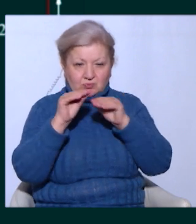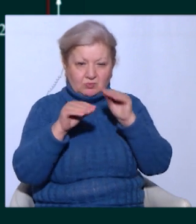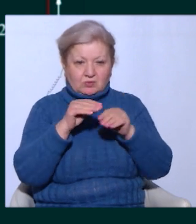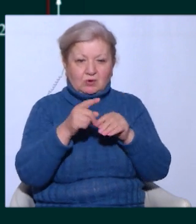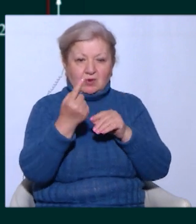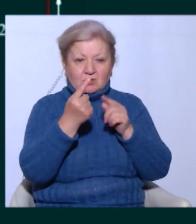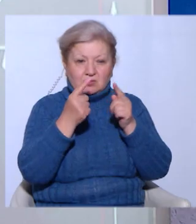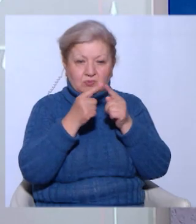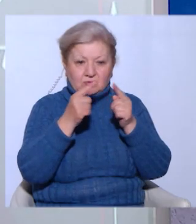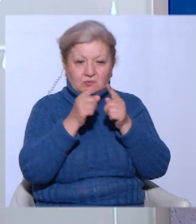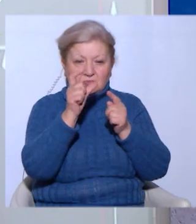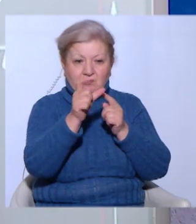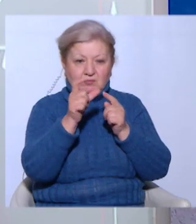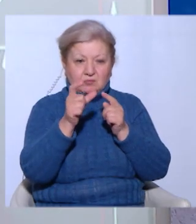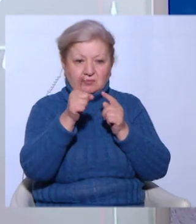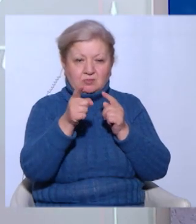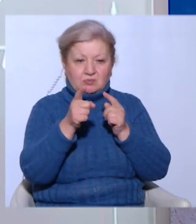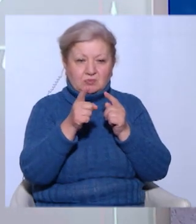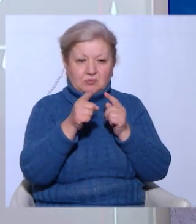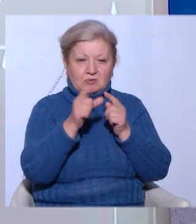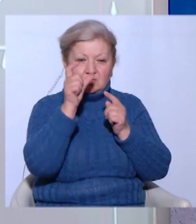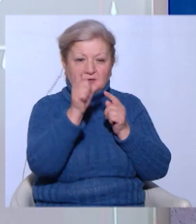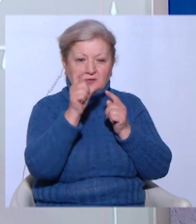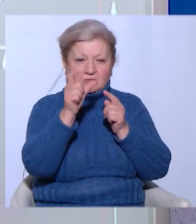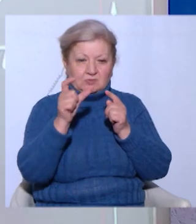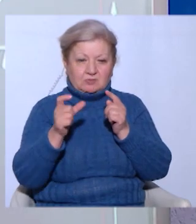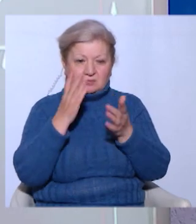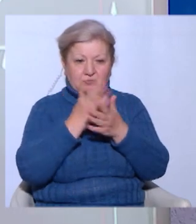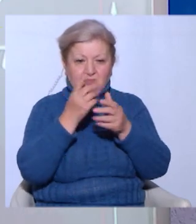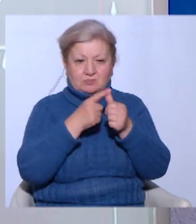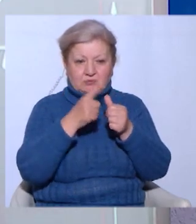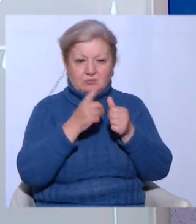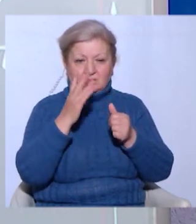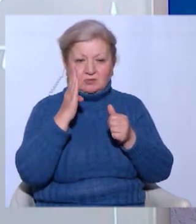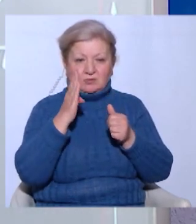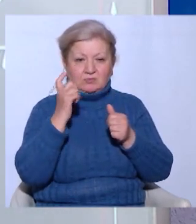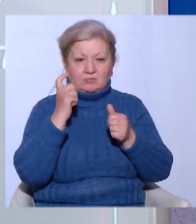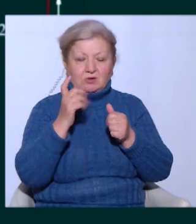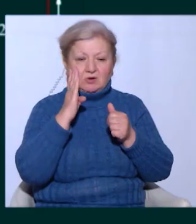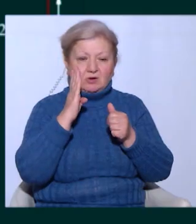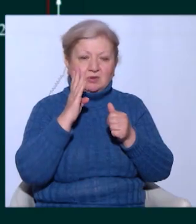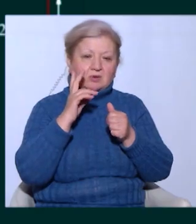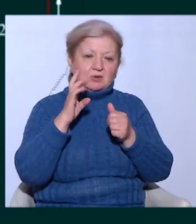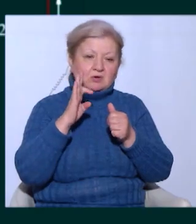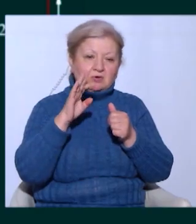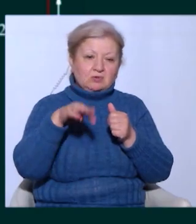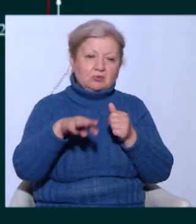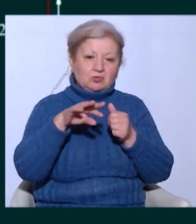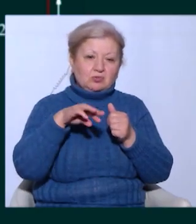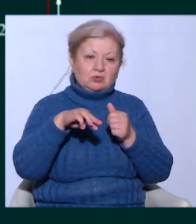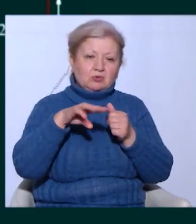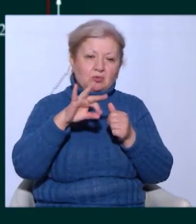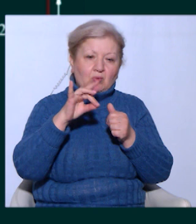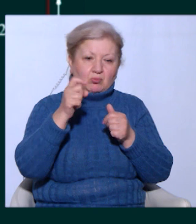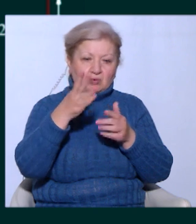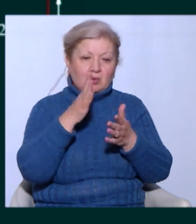თითოეულ ვექტორი ამ შემთხვევაში არის ქორდა და აქვს თავისი მიმართულება. როდესაც ამ რაოდენობას